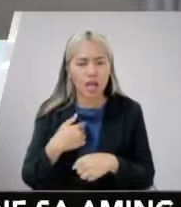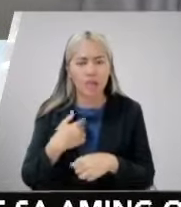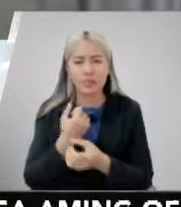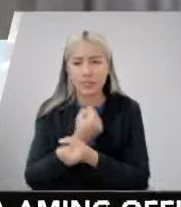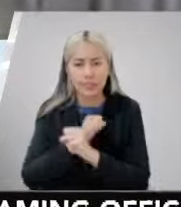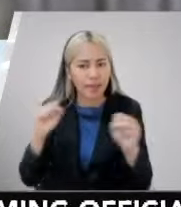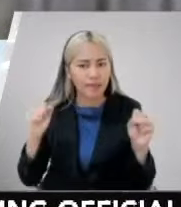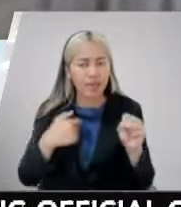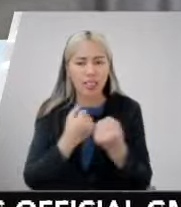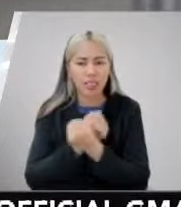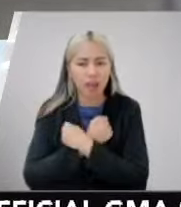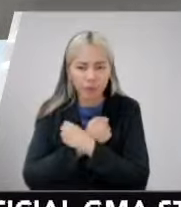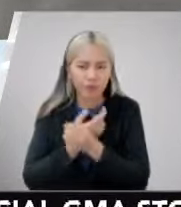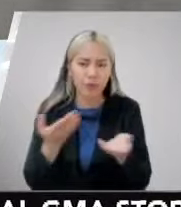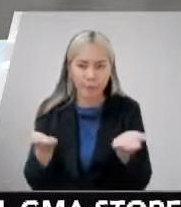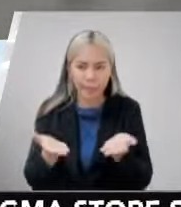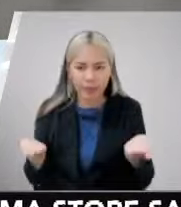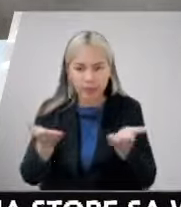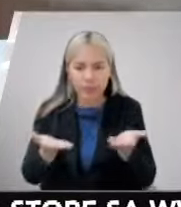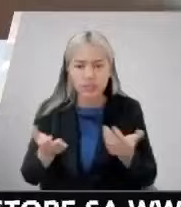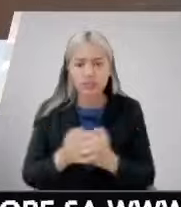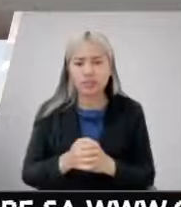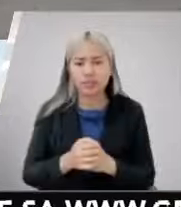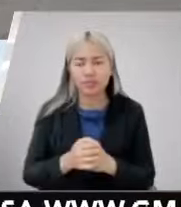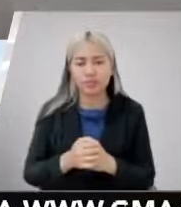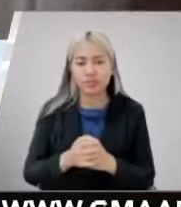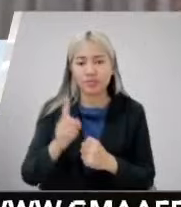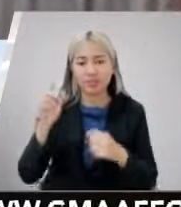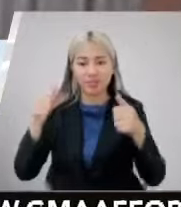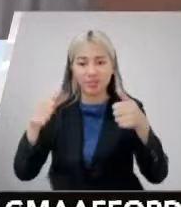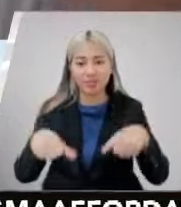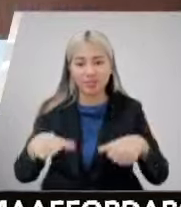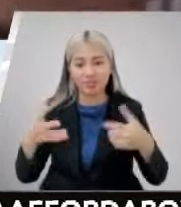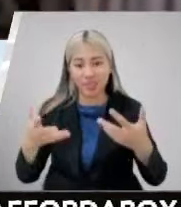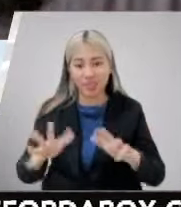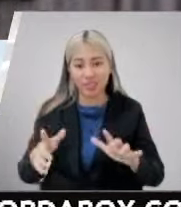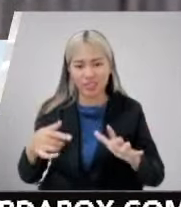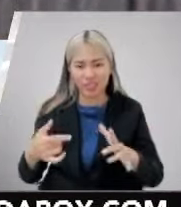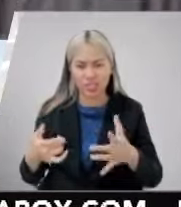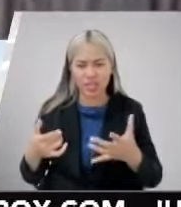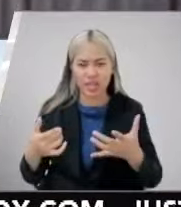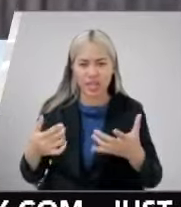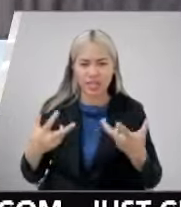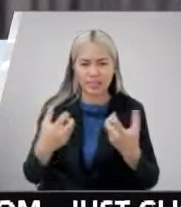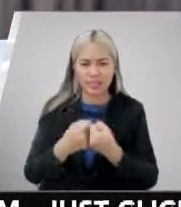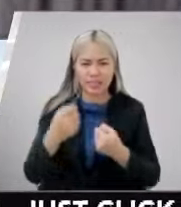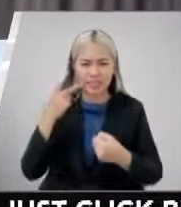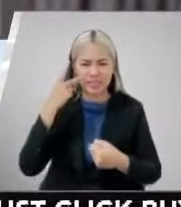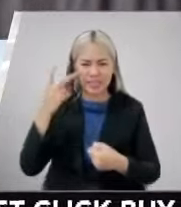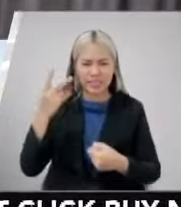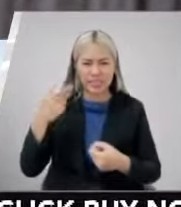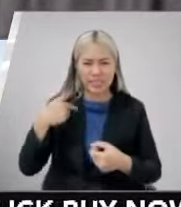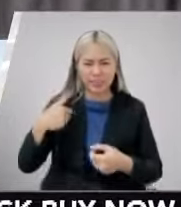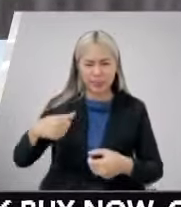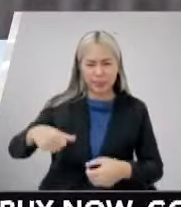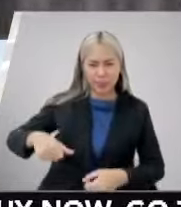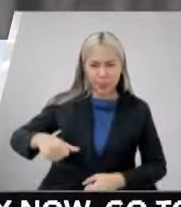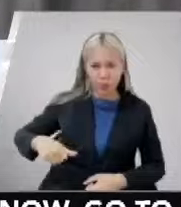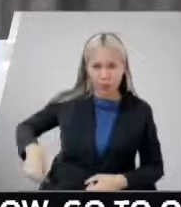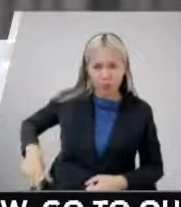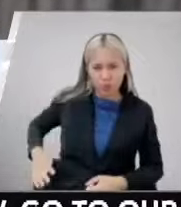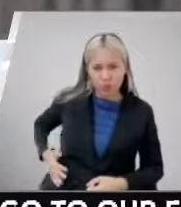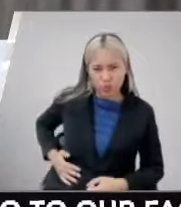ibinahagi ni Gordon sa social media matapos ang aksidente. Ipinakita niya rin ang malaking pasa na tinamod dahil sa